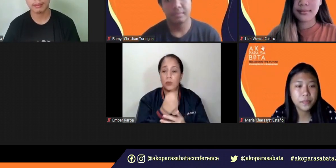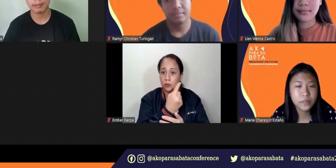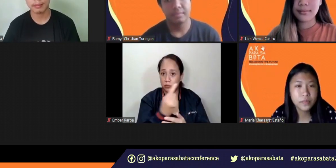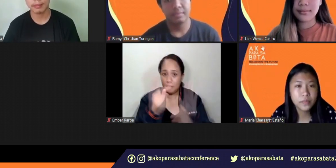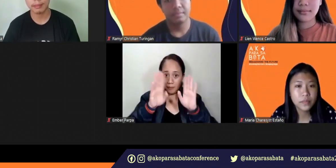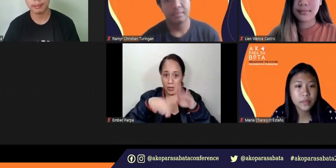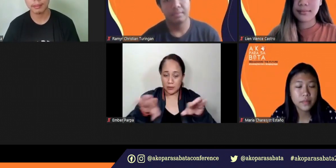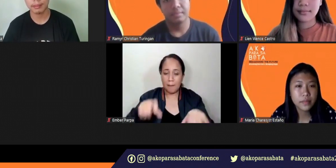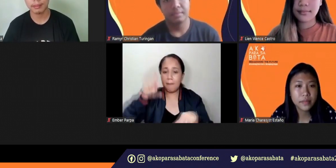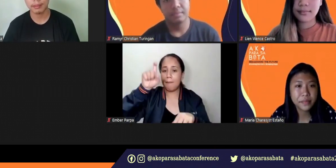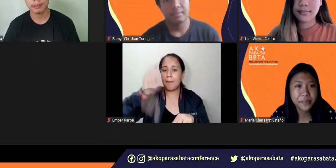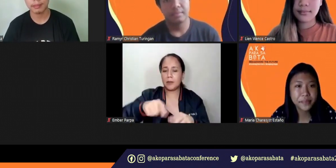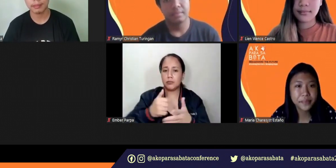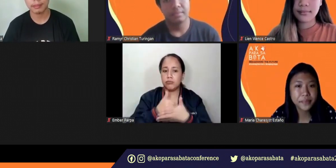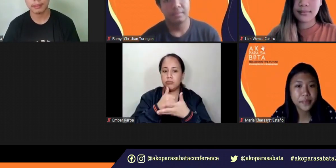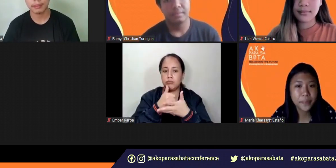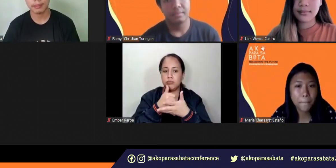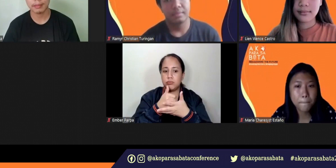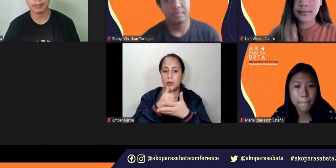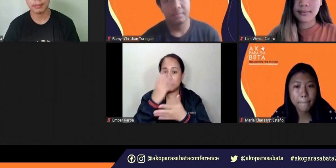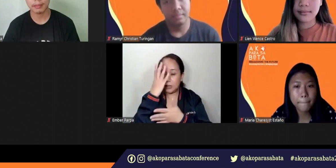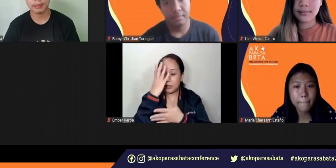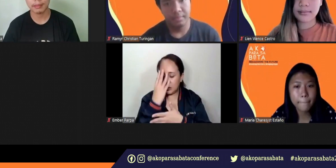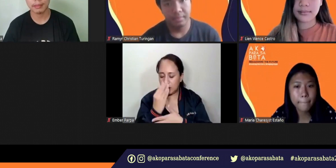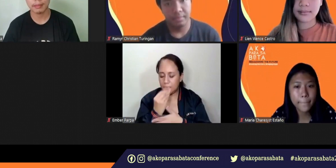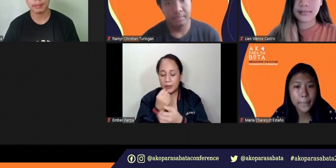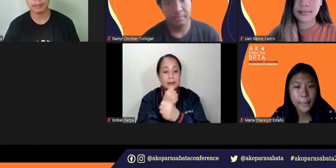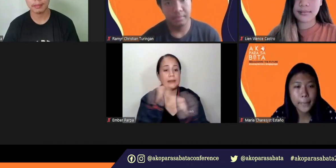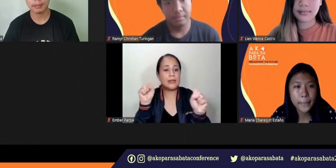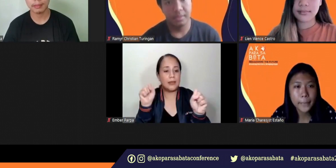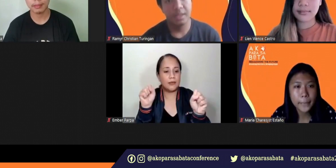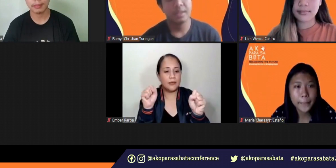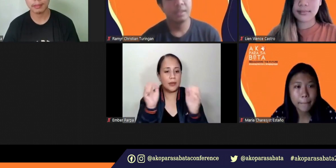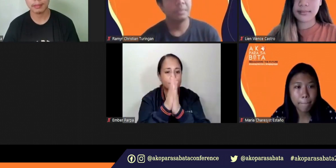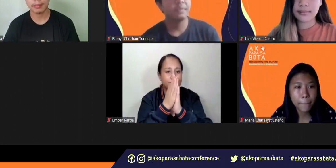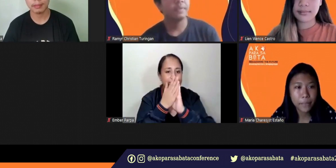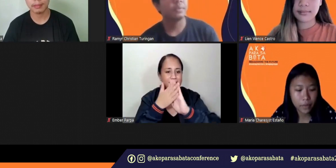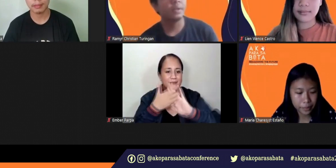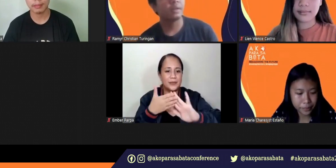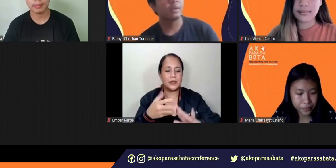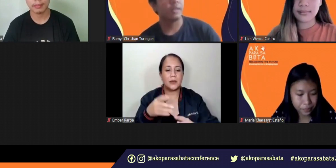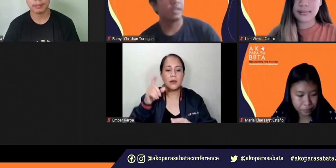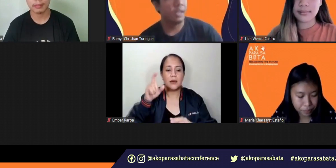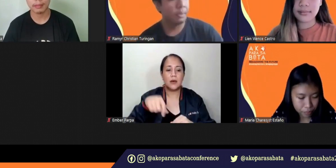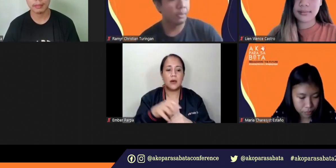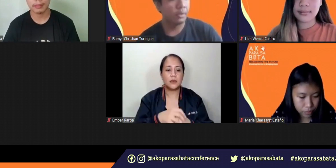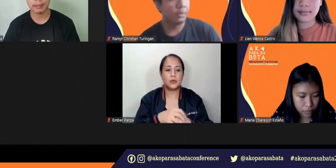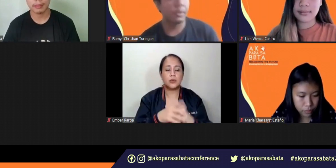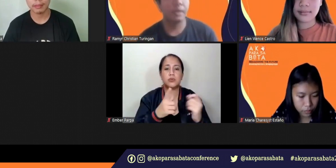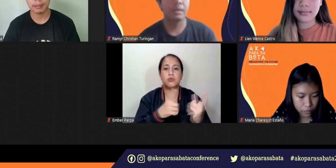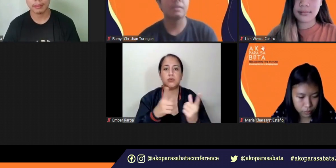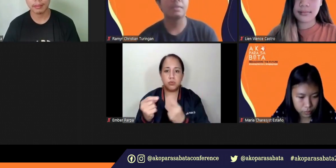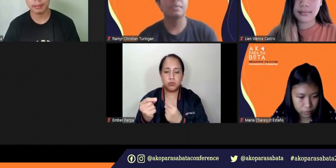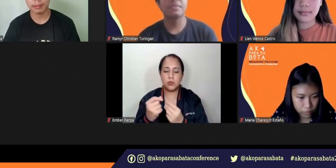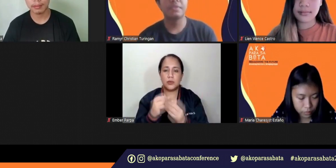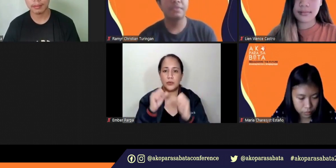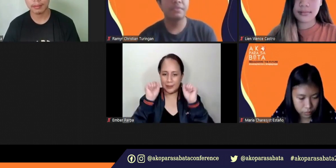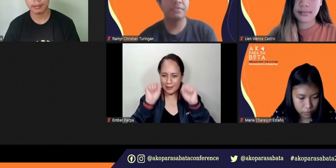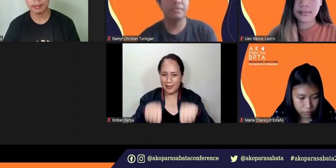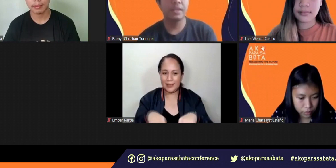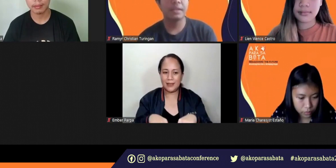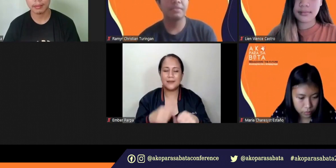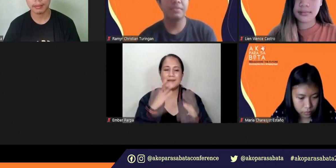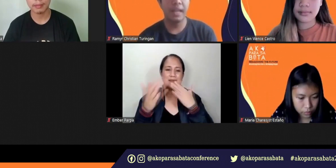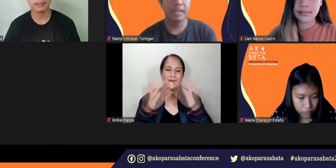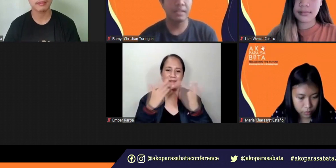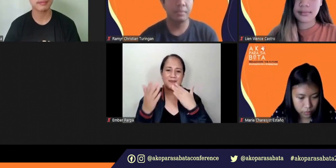ay dapat na makatulog sa gabi ng ligtas at mapayapa. At magagawa natin ito. Daghang